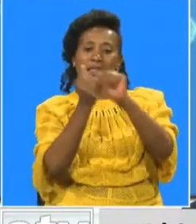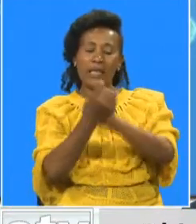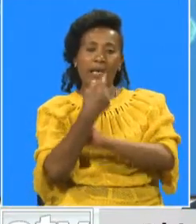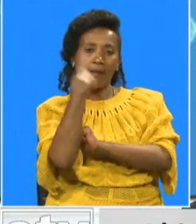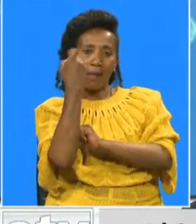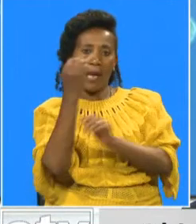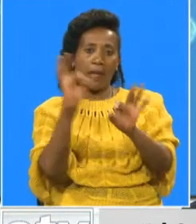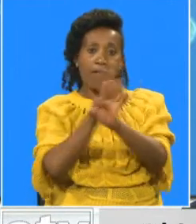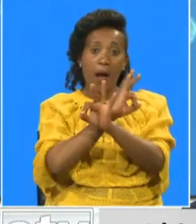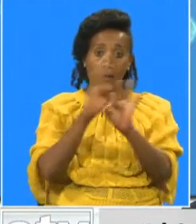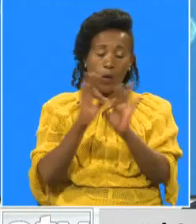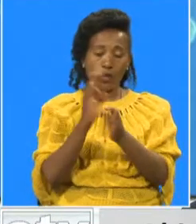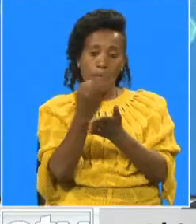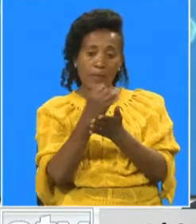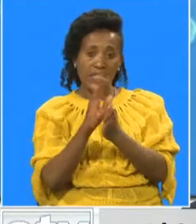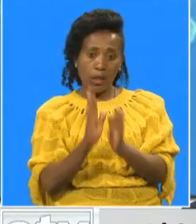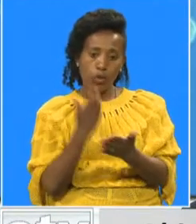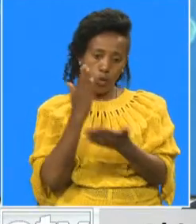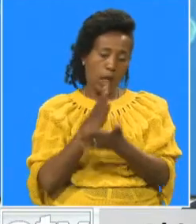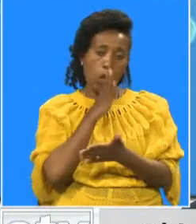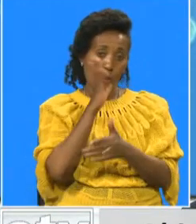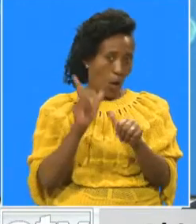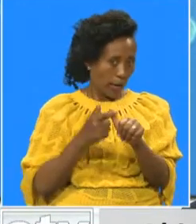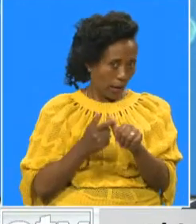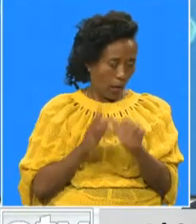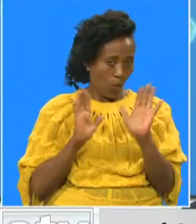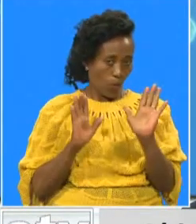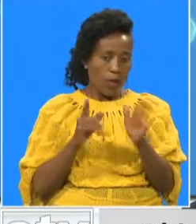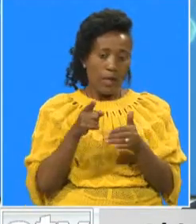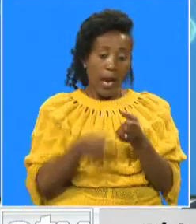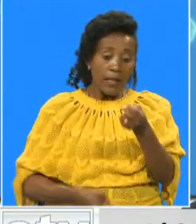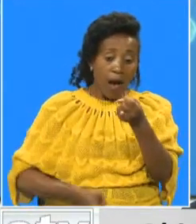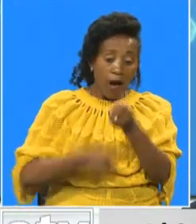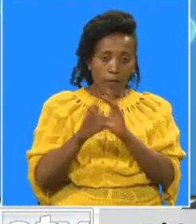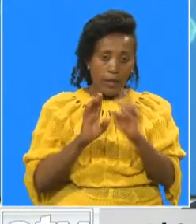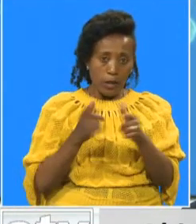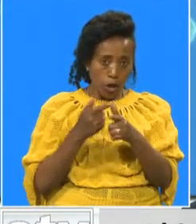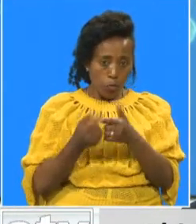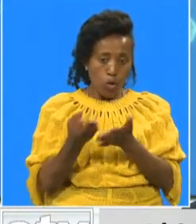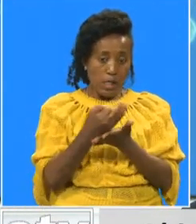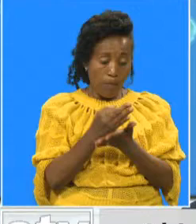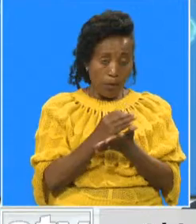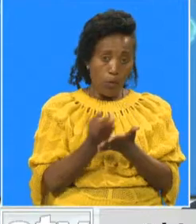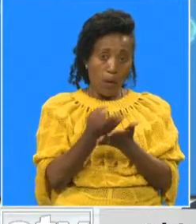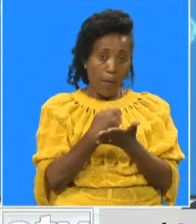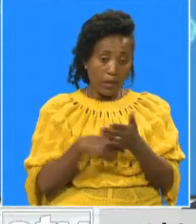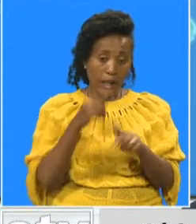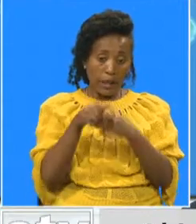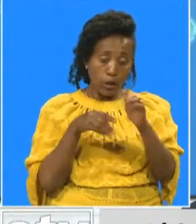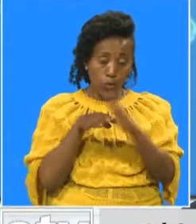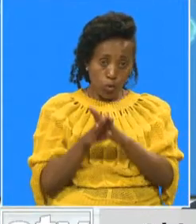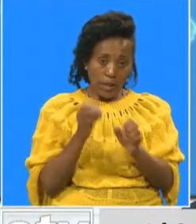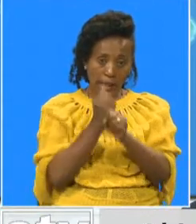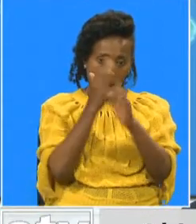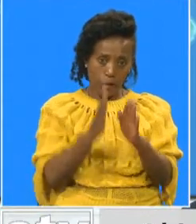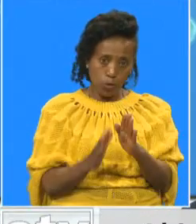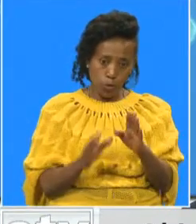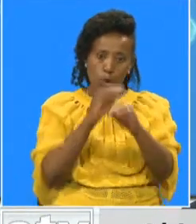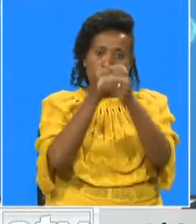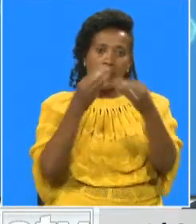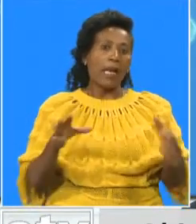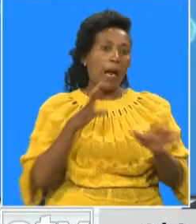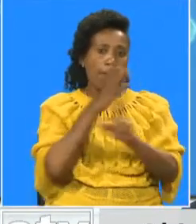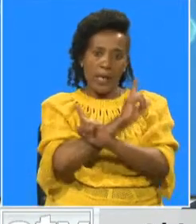ሲያቀርቡ ፋብሪካዎች ምርታቸውን እንዳያቆሙ ነው አንደኛው። ያ ድጋፍ የሚደረግላቸው ደግሞ ምርታቸውን በሚያመርቱበት ሂደቱ ሰራተኞች ደግሞ